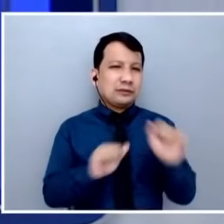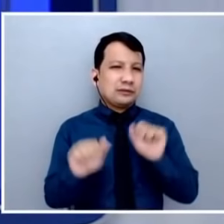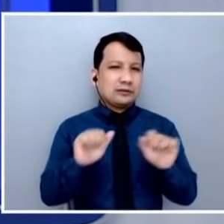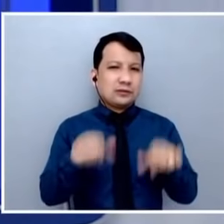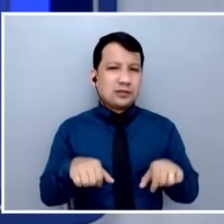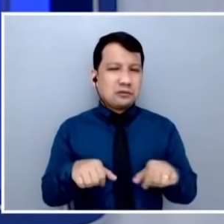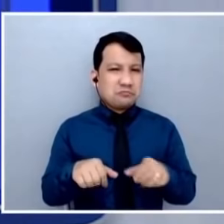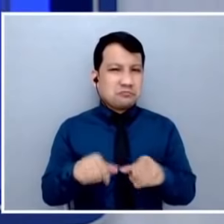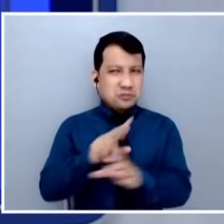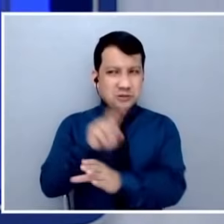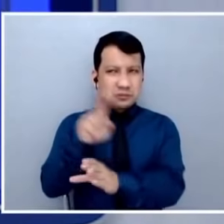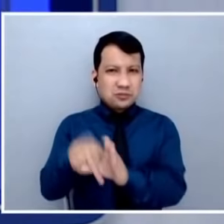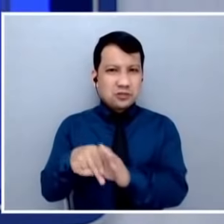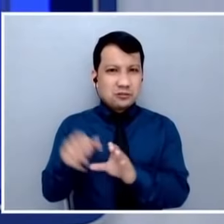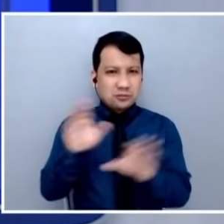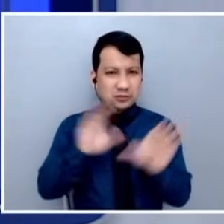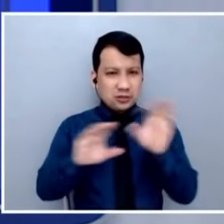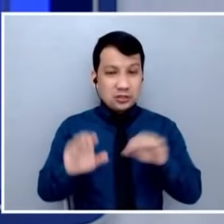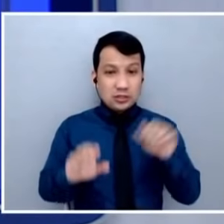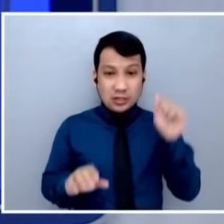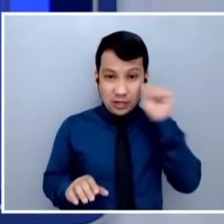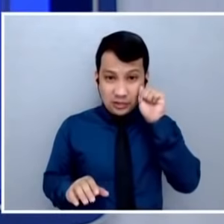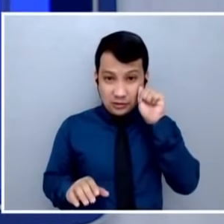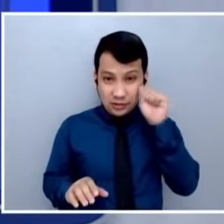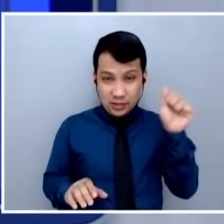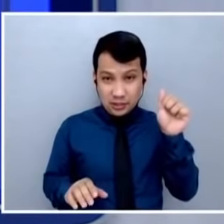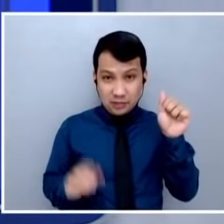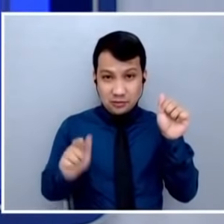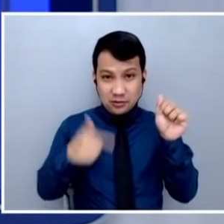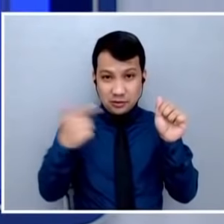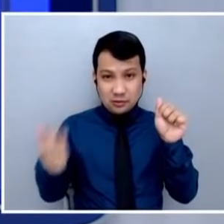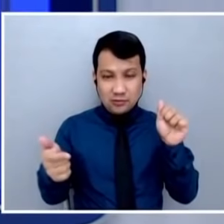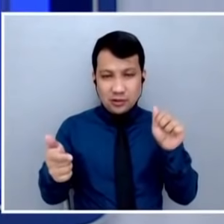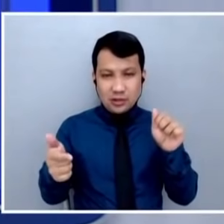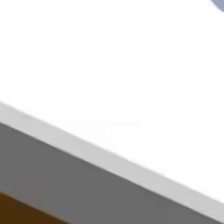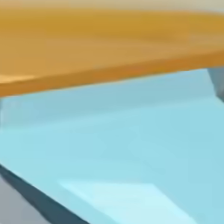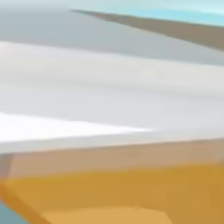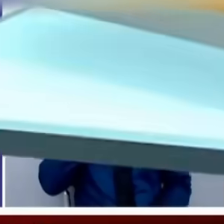sa politika ng anak niyang si Arjo. Nagpapatrol, Ganiel Krishnan.